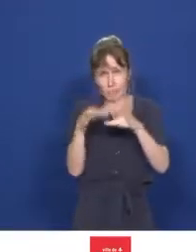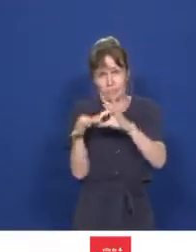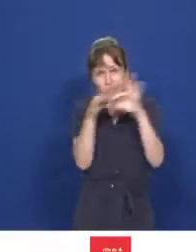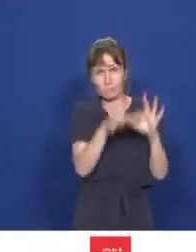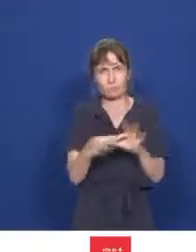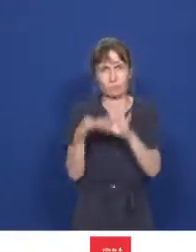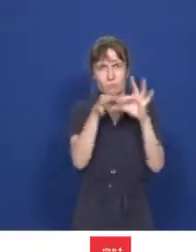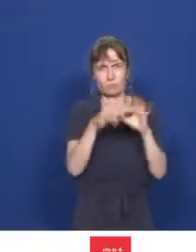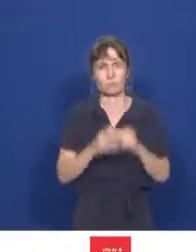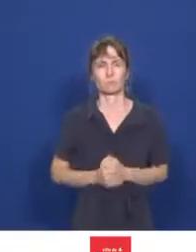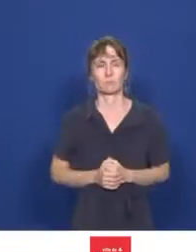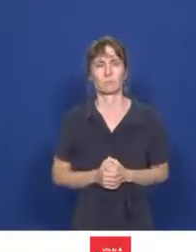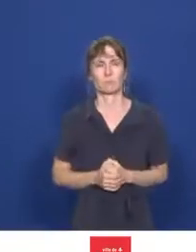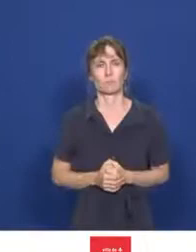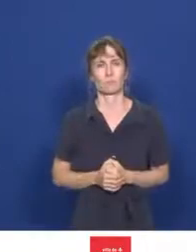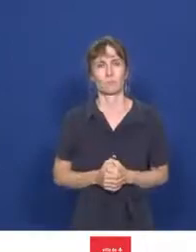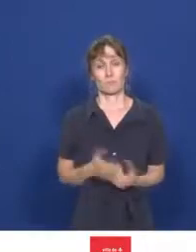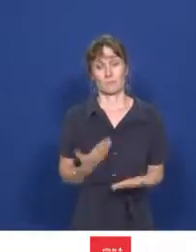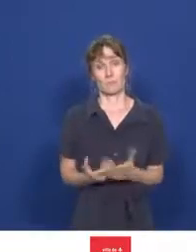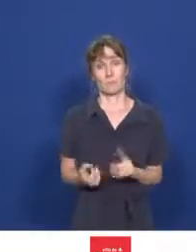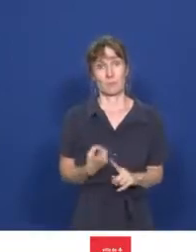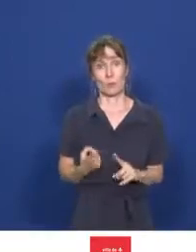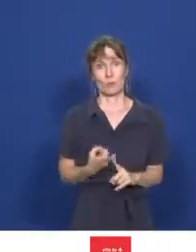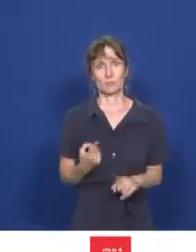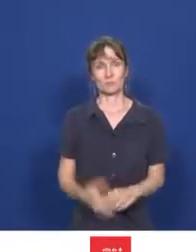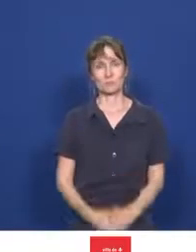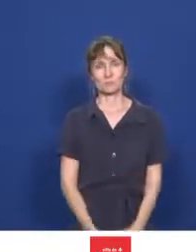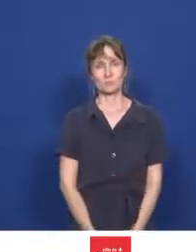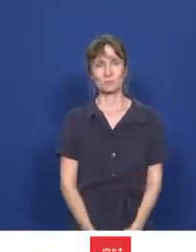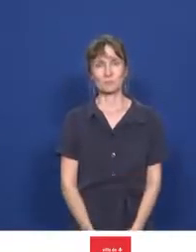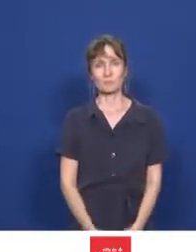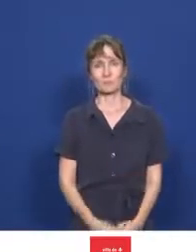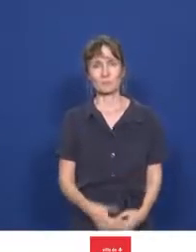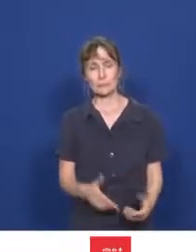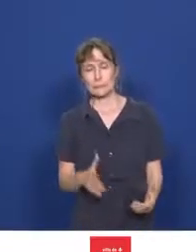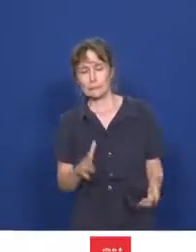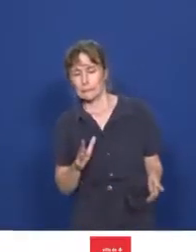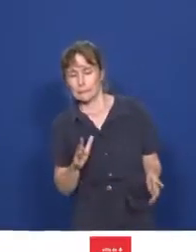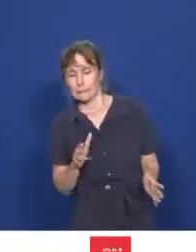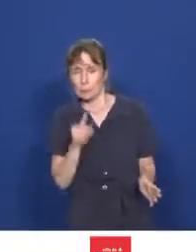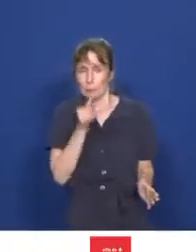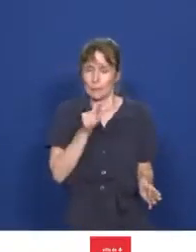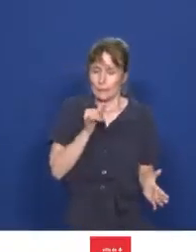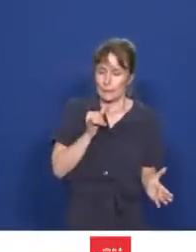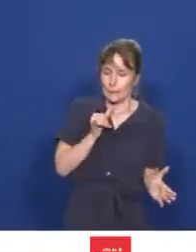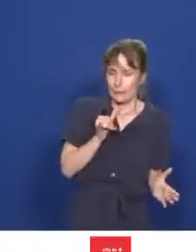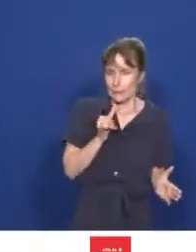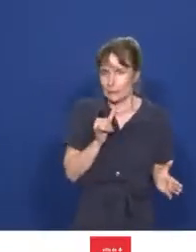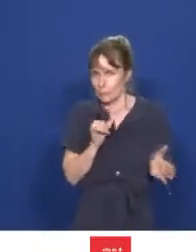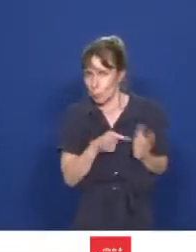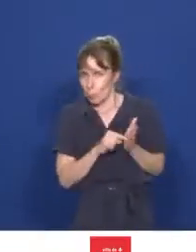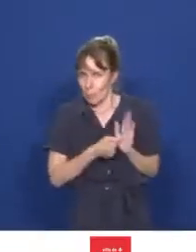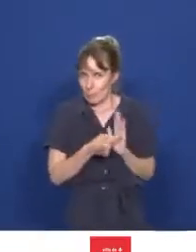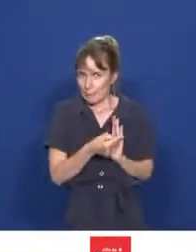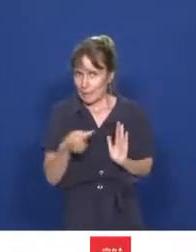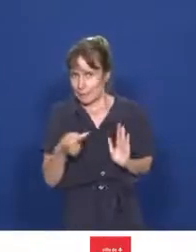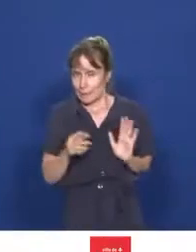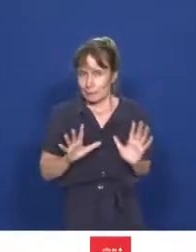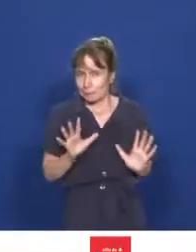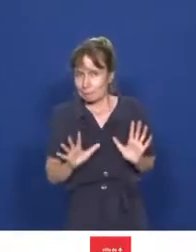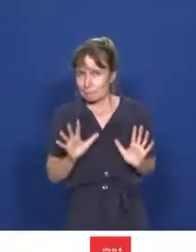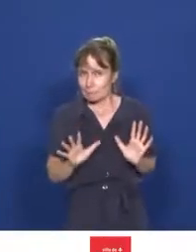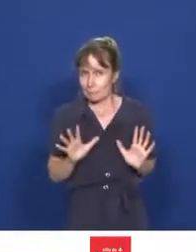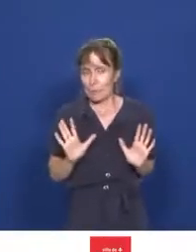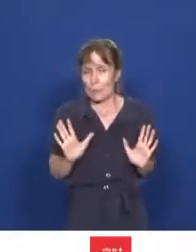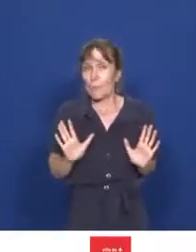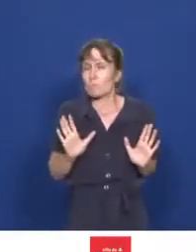essentiels que je voulais souligner. Petit bémol, enfin c'est pas un bémol, mais j'en fais la demande puisque on lit quelque part